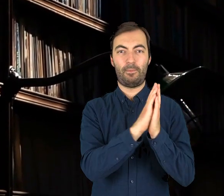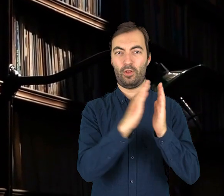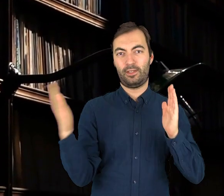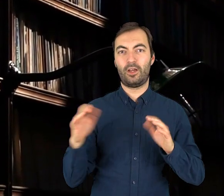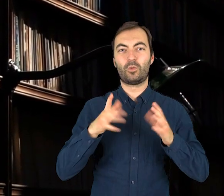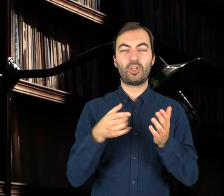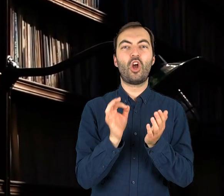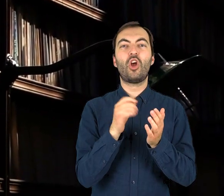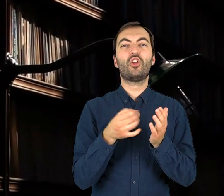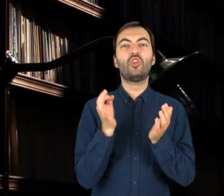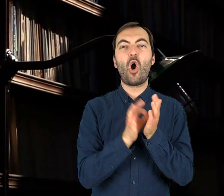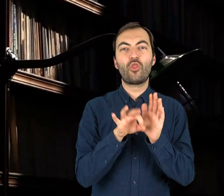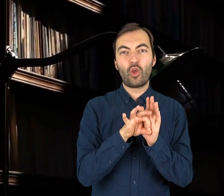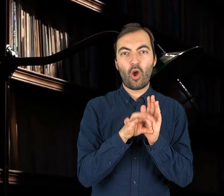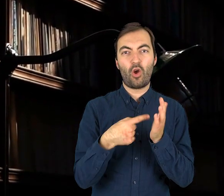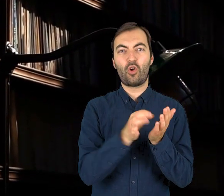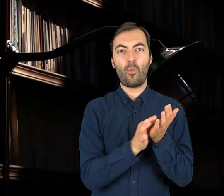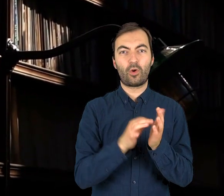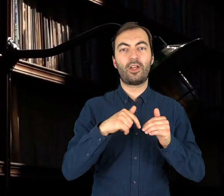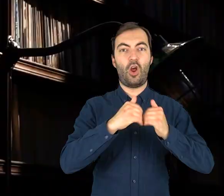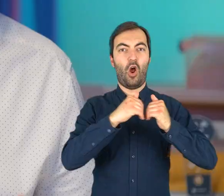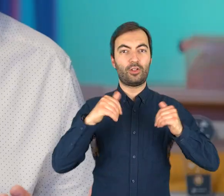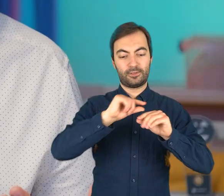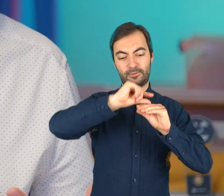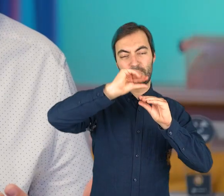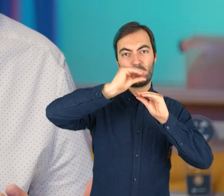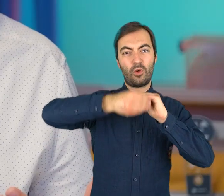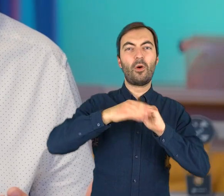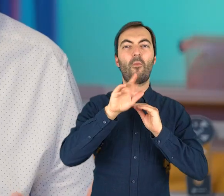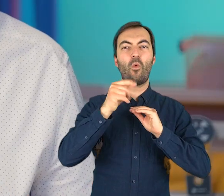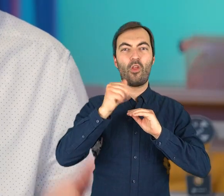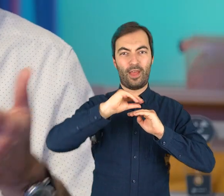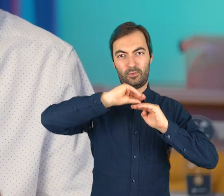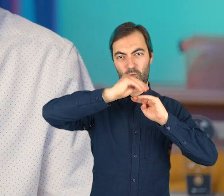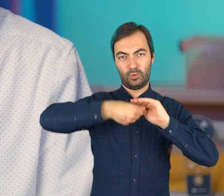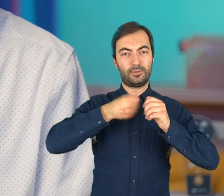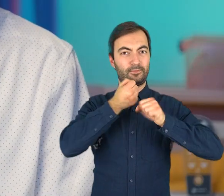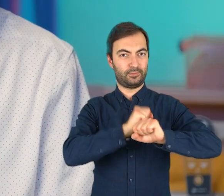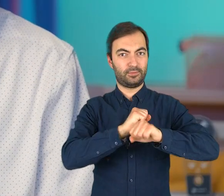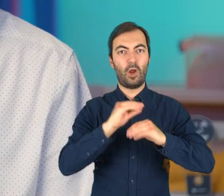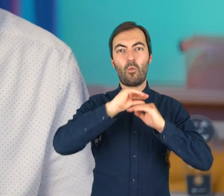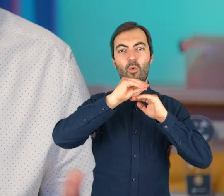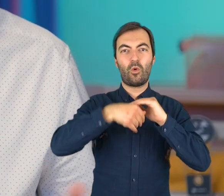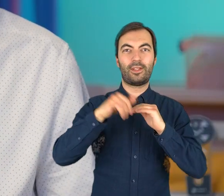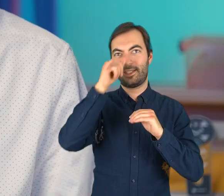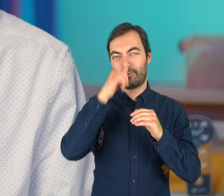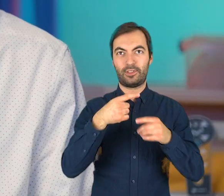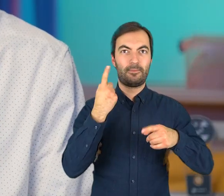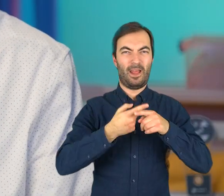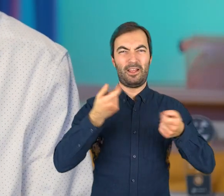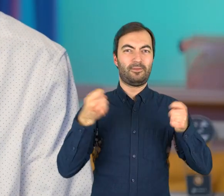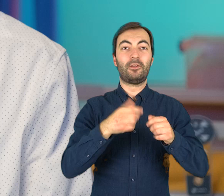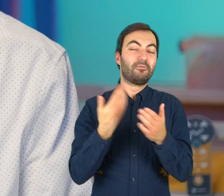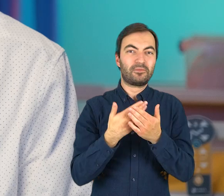komórki błoną jądrową. Ta błona nie może być jak safe, bo produkcja białek odbywa się poza jądrem komórki, ale z drugiej